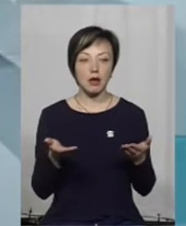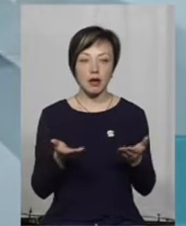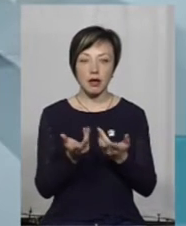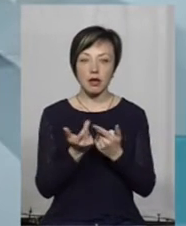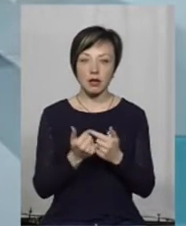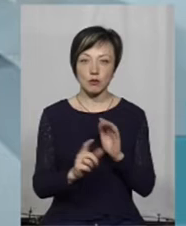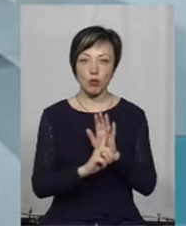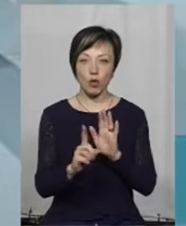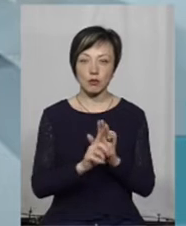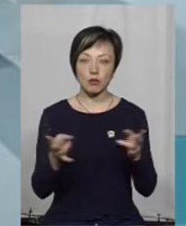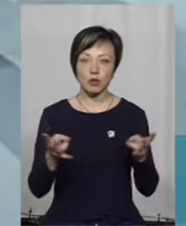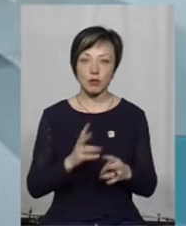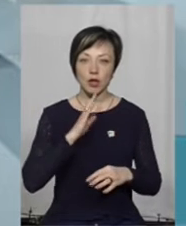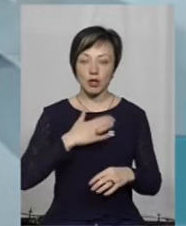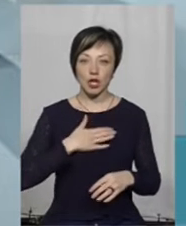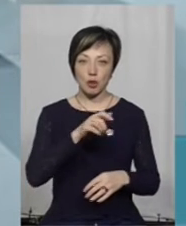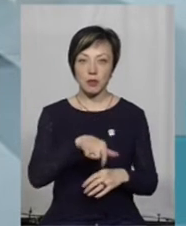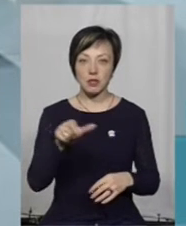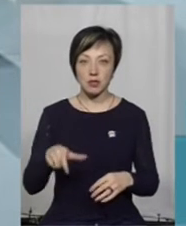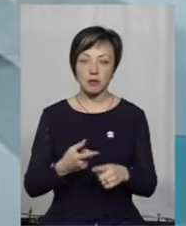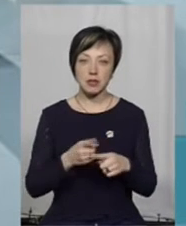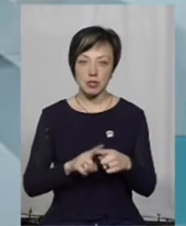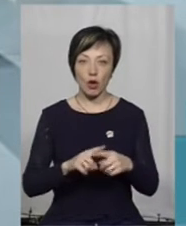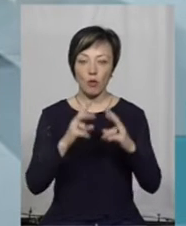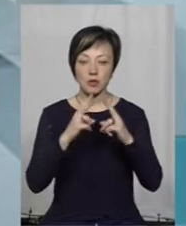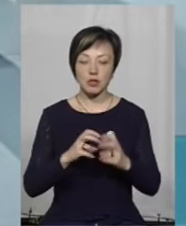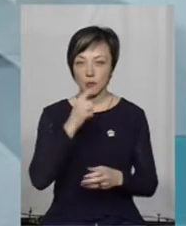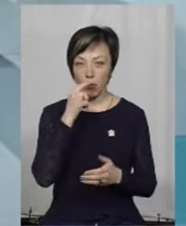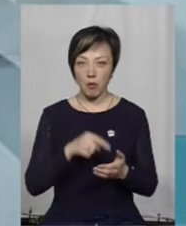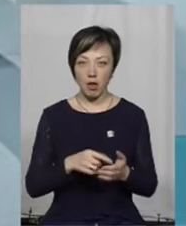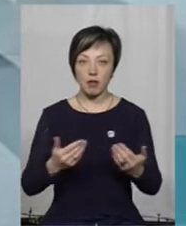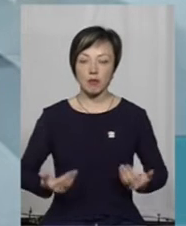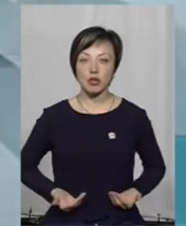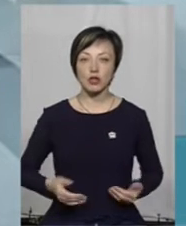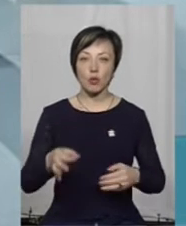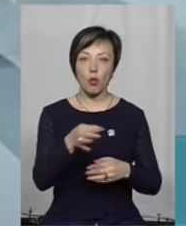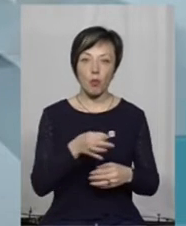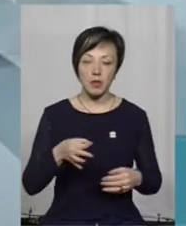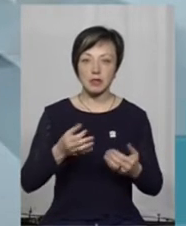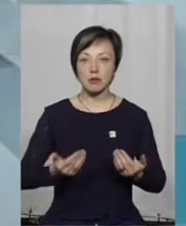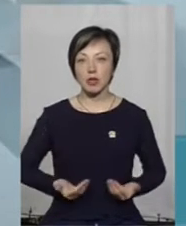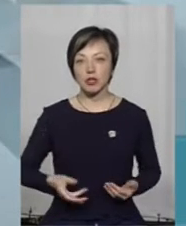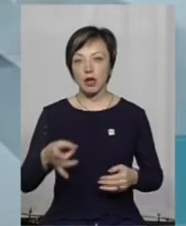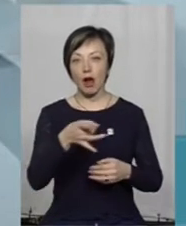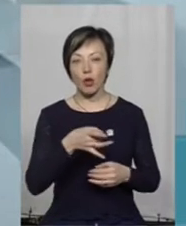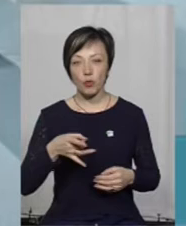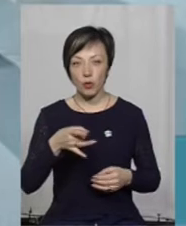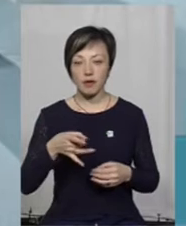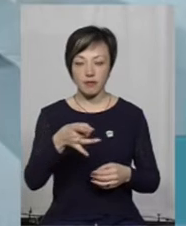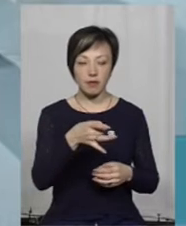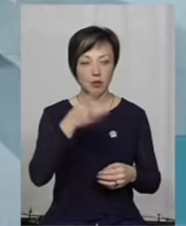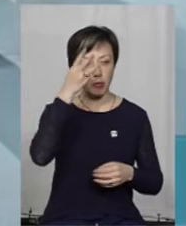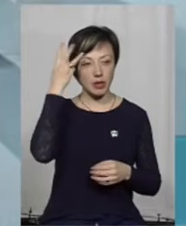кількість поїздок потрібна для наших пасажирів. Чому? Тому що під це обстеження попали і мешканці області, і мешканці